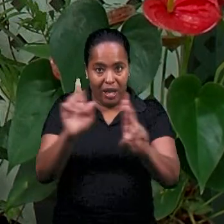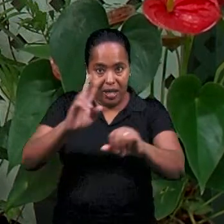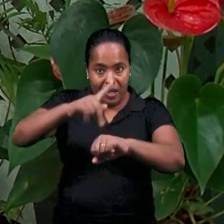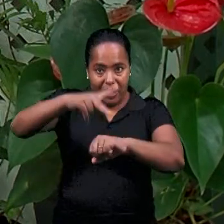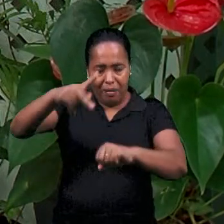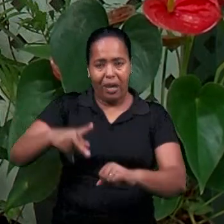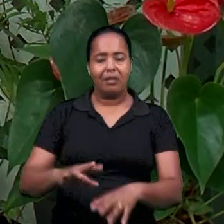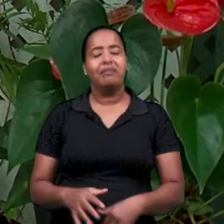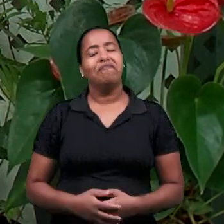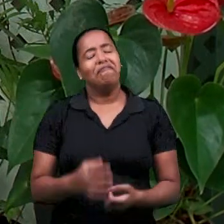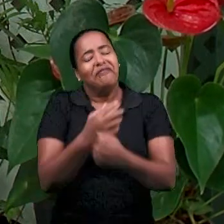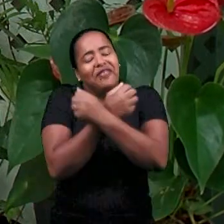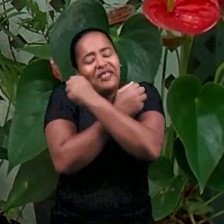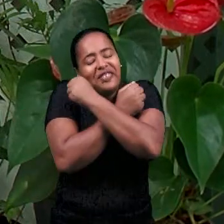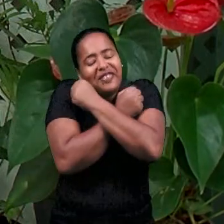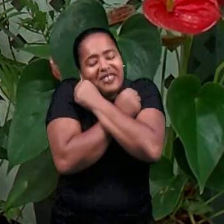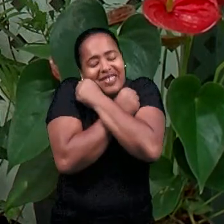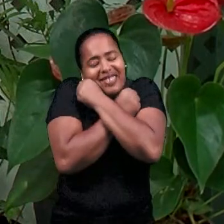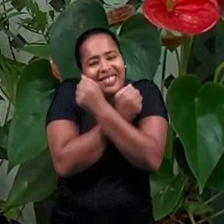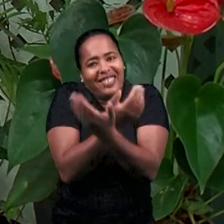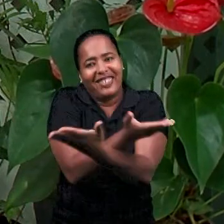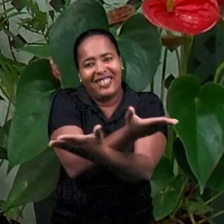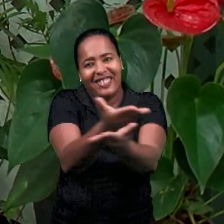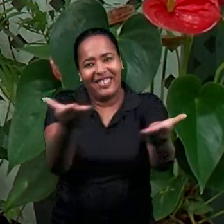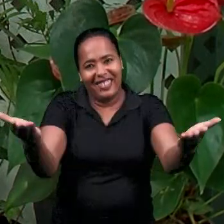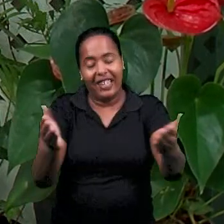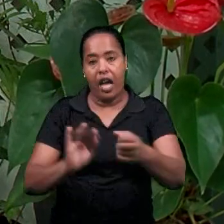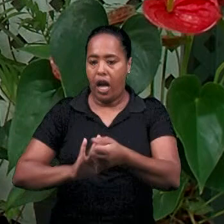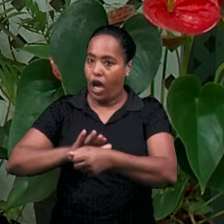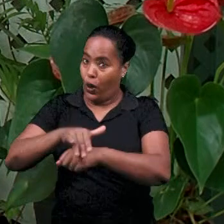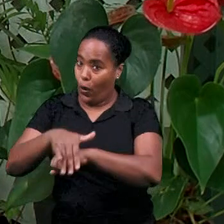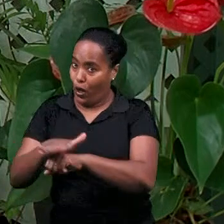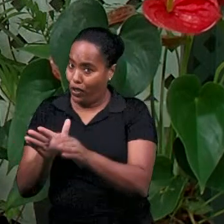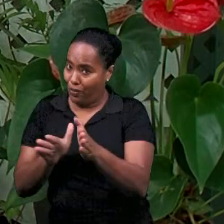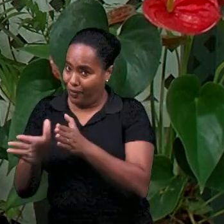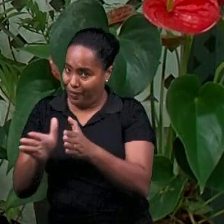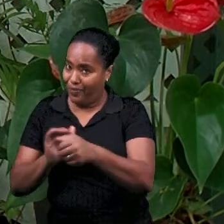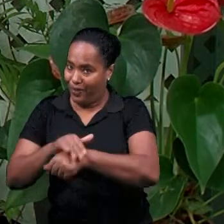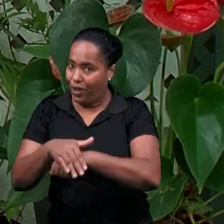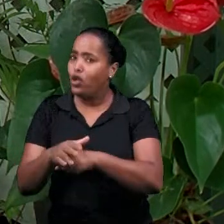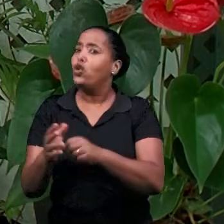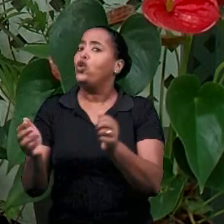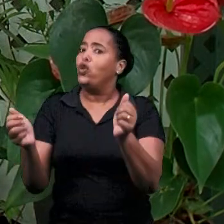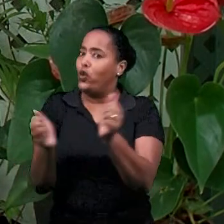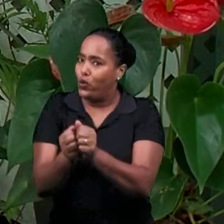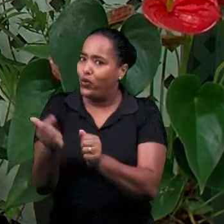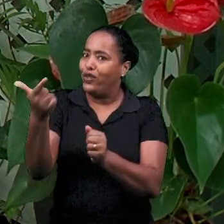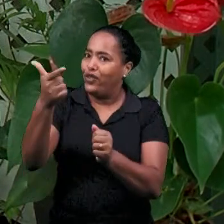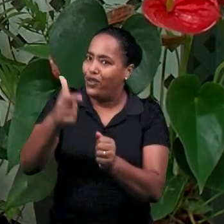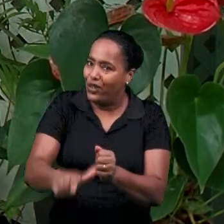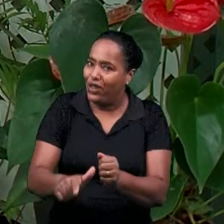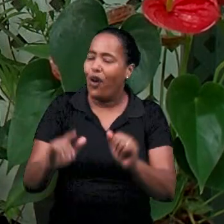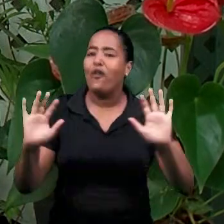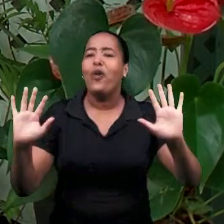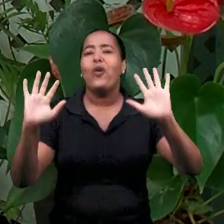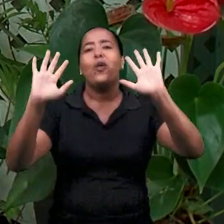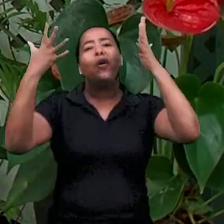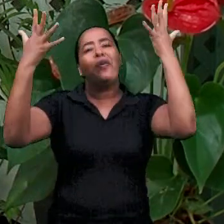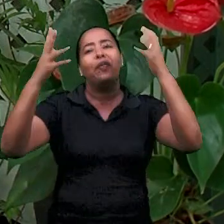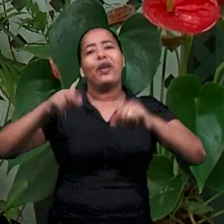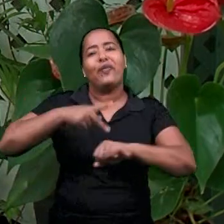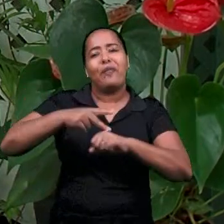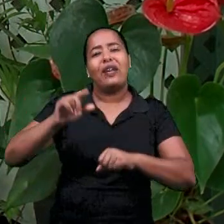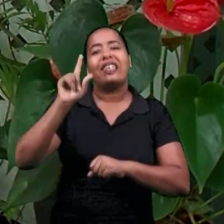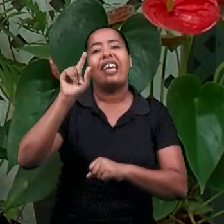va voir une étude que c'est sur la Pâque, meilleure que celle-ci que je fais. Donc, des salutations fraternelles à tous, nous sommes ensemble,